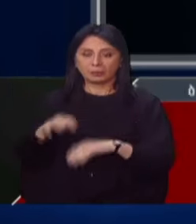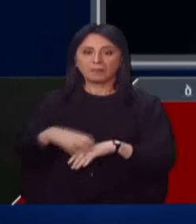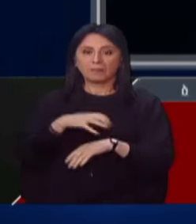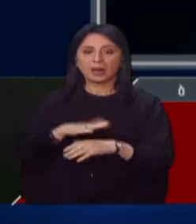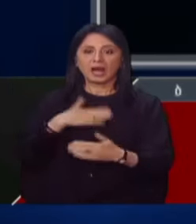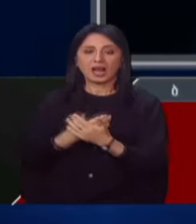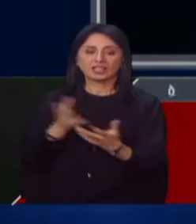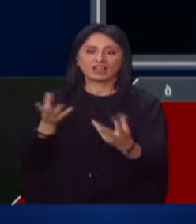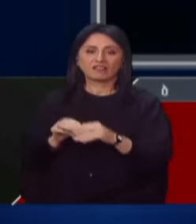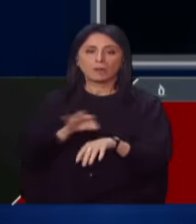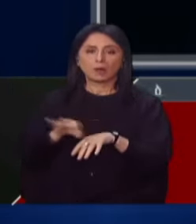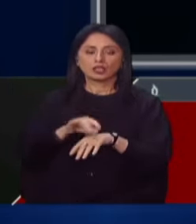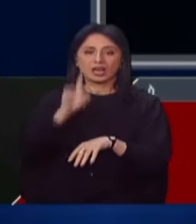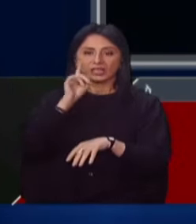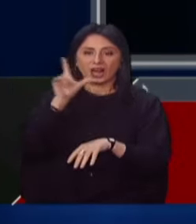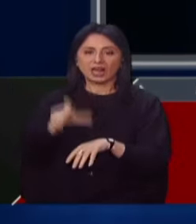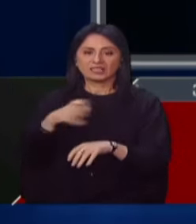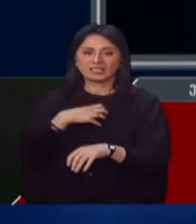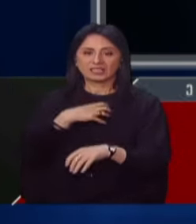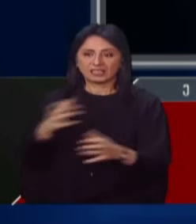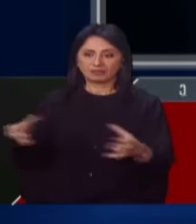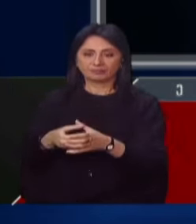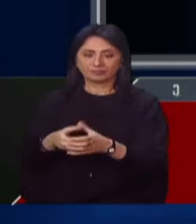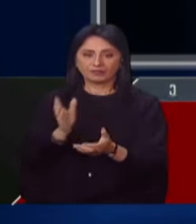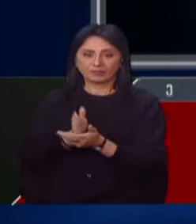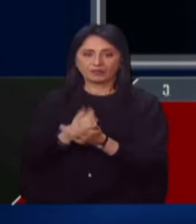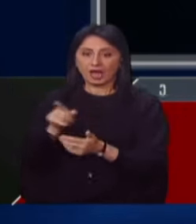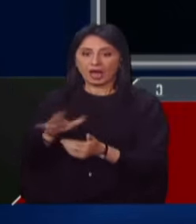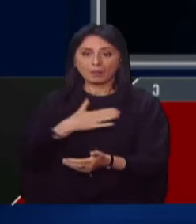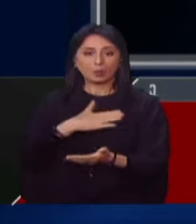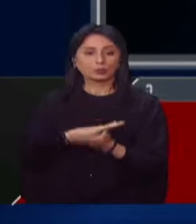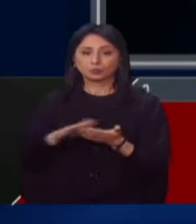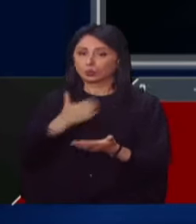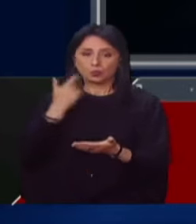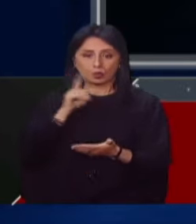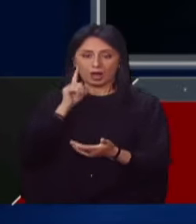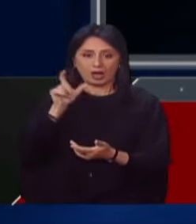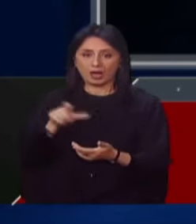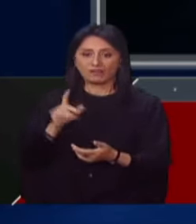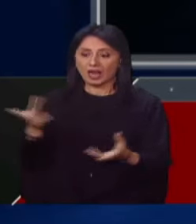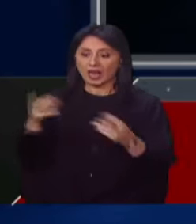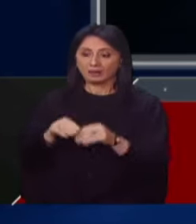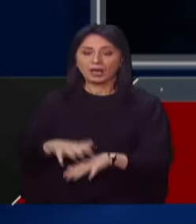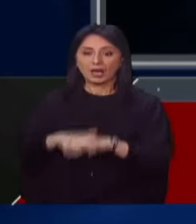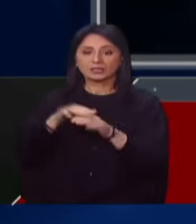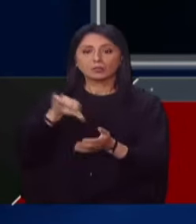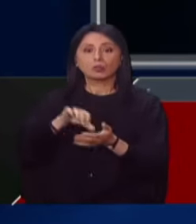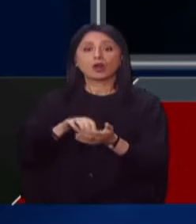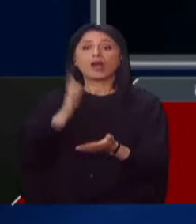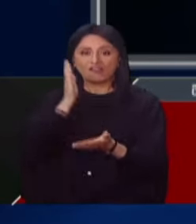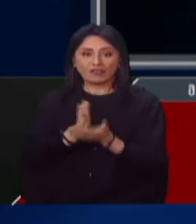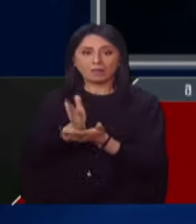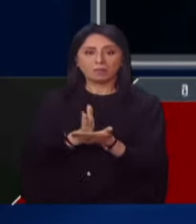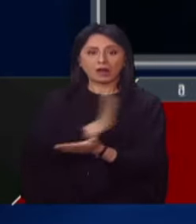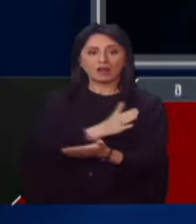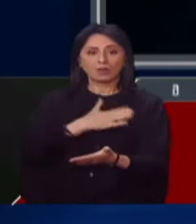პარტიულ აქტივთან ერთად მოძალადე ახალგაზრდების ძირითად ბირჯში ადგენენ. ამ არაგულწრფელ ახალგაზრდებთან ერთად, რა თქმა უნდა, აქციებში მონაწილეობენ